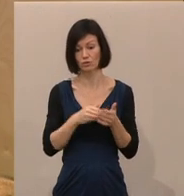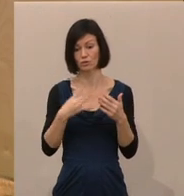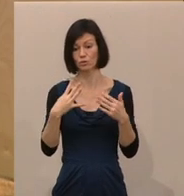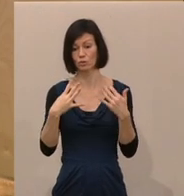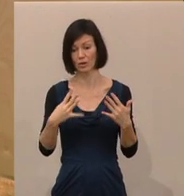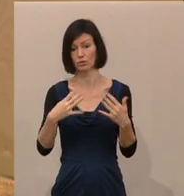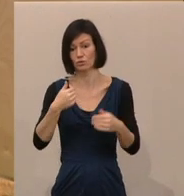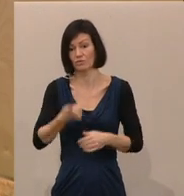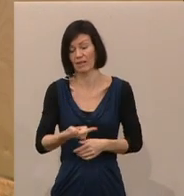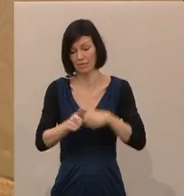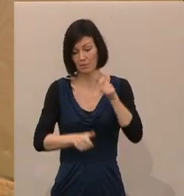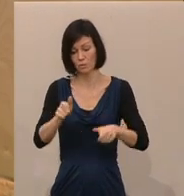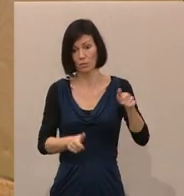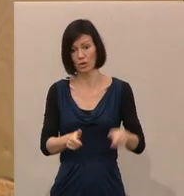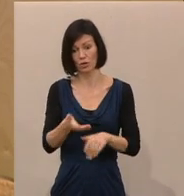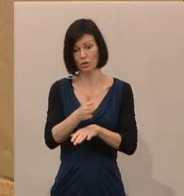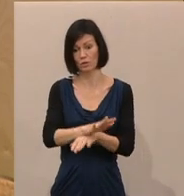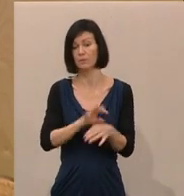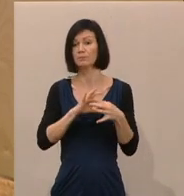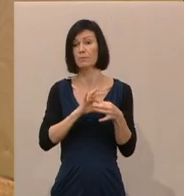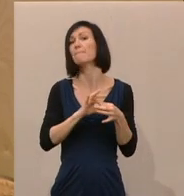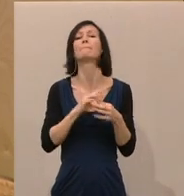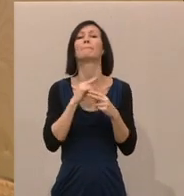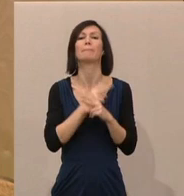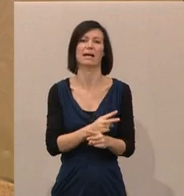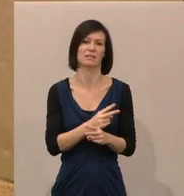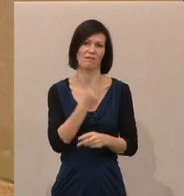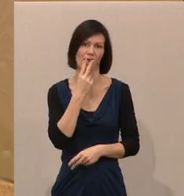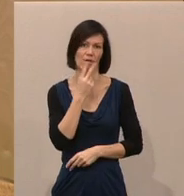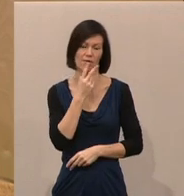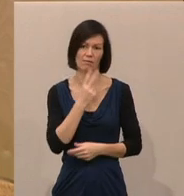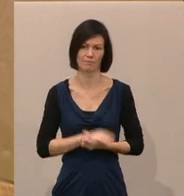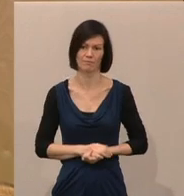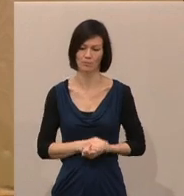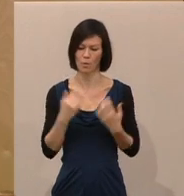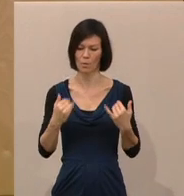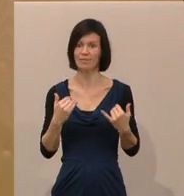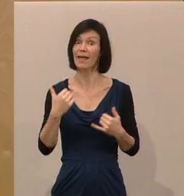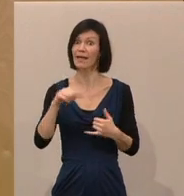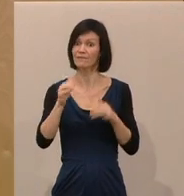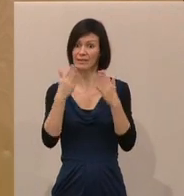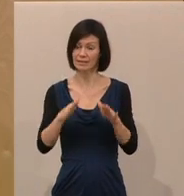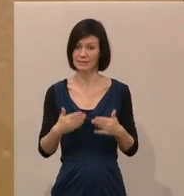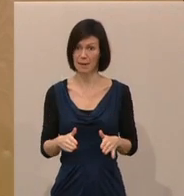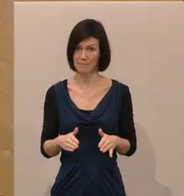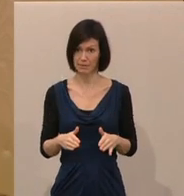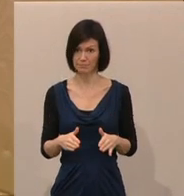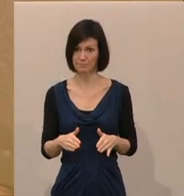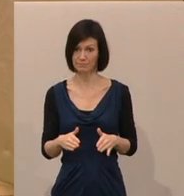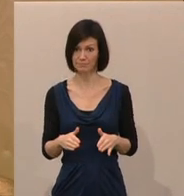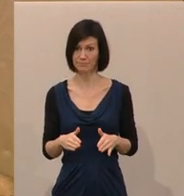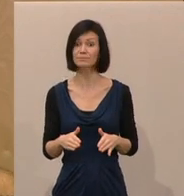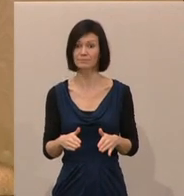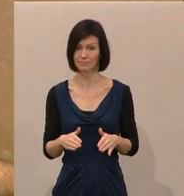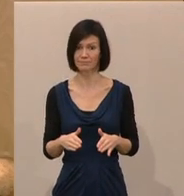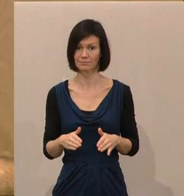1029 Menschen am Passivrauchen. Heute ist der 11. Dezember. Wenn man das hochrechnet, sind es